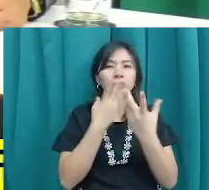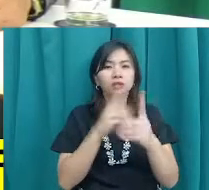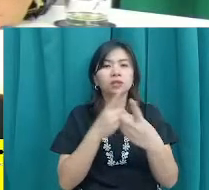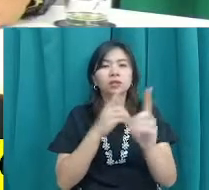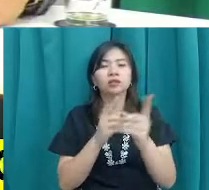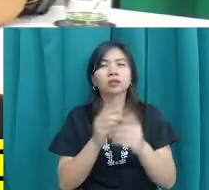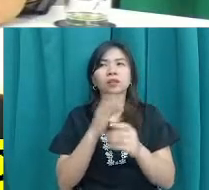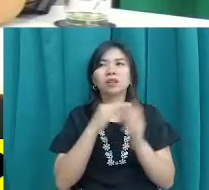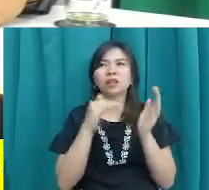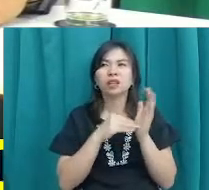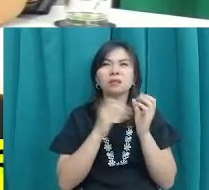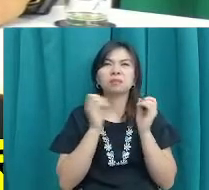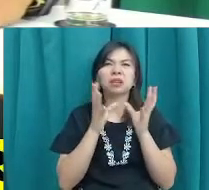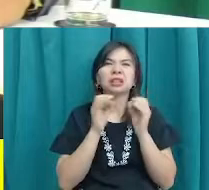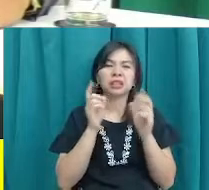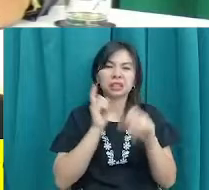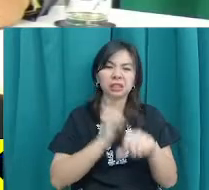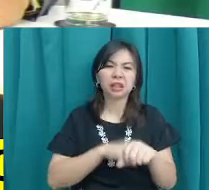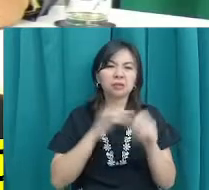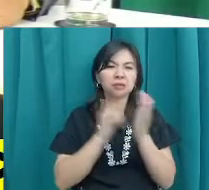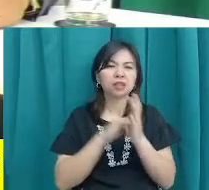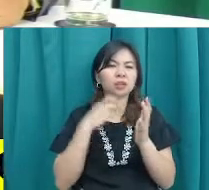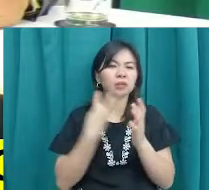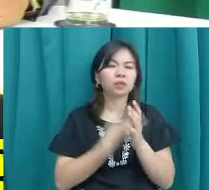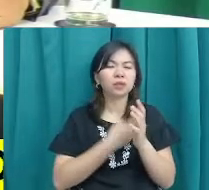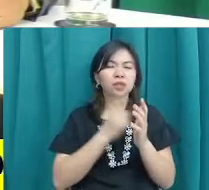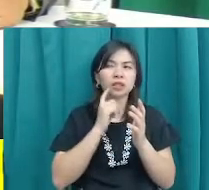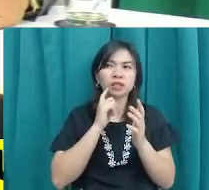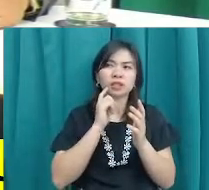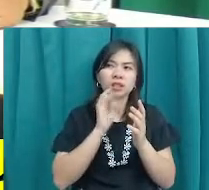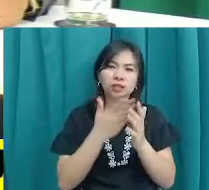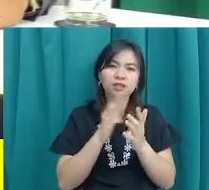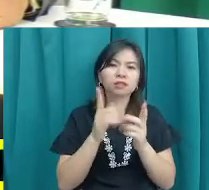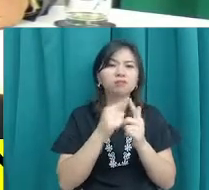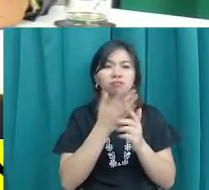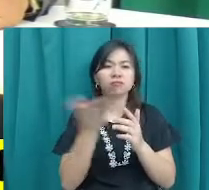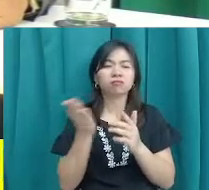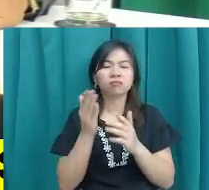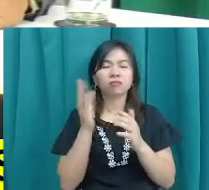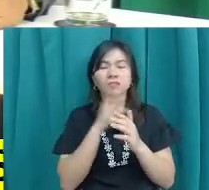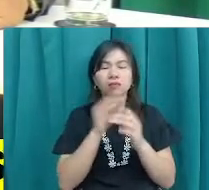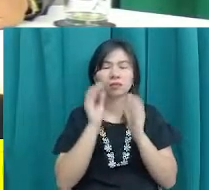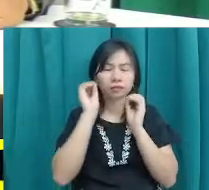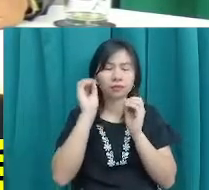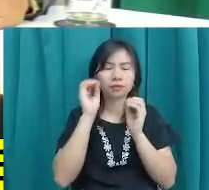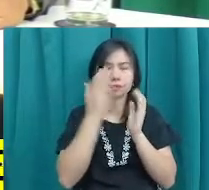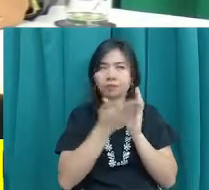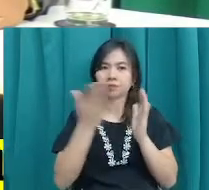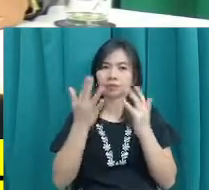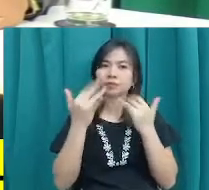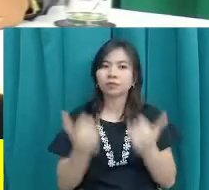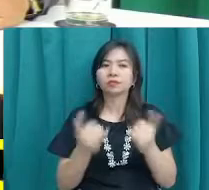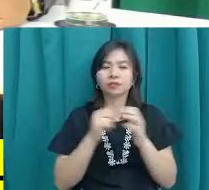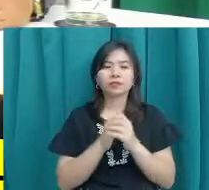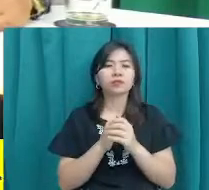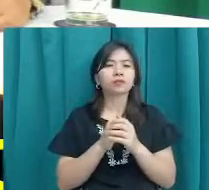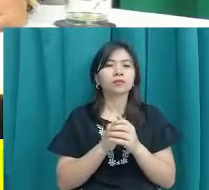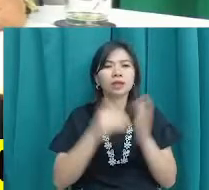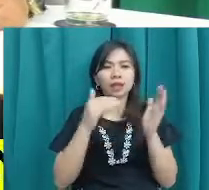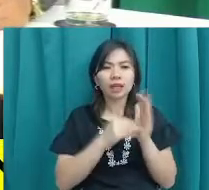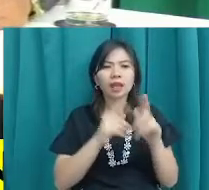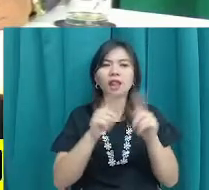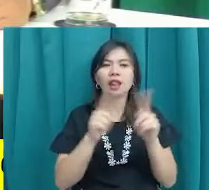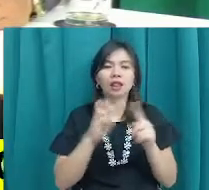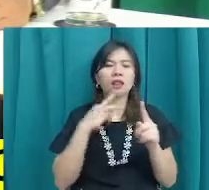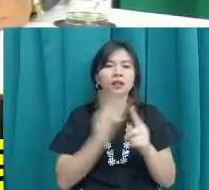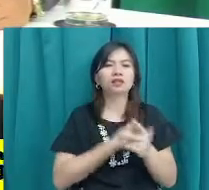namin kayong binibitawan ng tanong, are you a good disciple? Or are you? Dudugtungan ko ng panibagong tanong yan sa dulo. Sa pagtatapos ng topic na